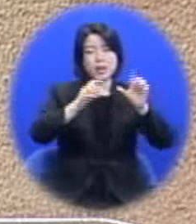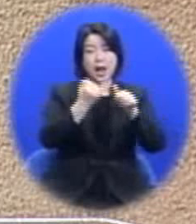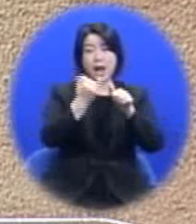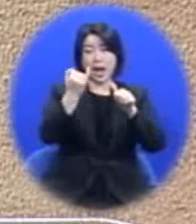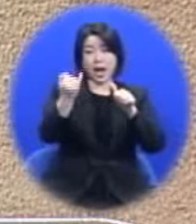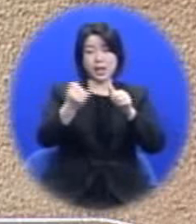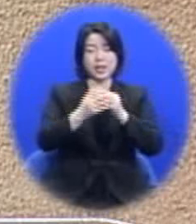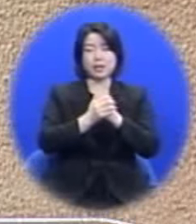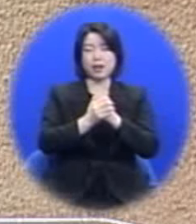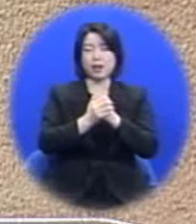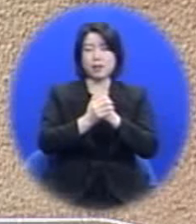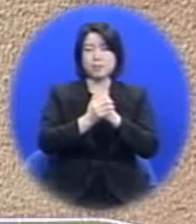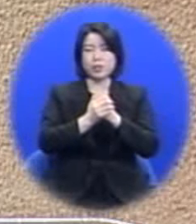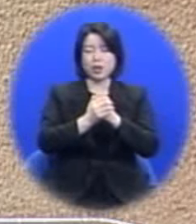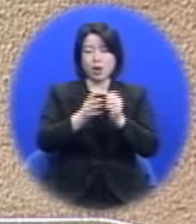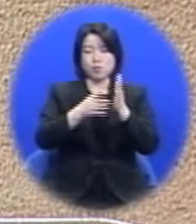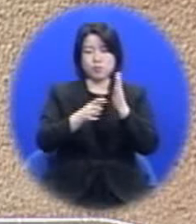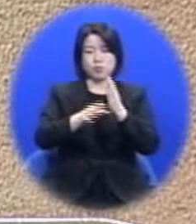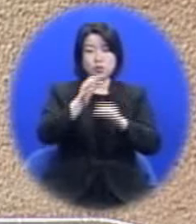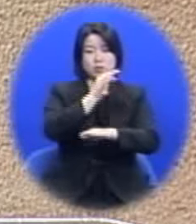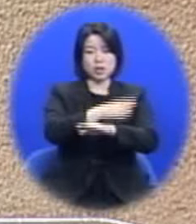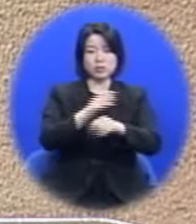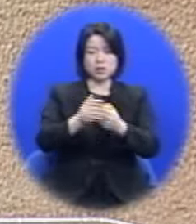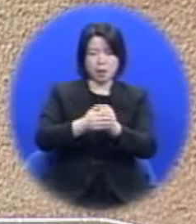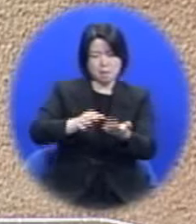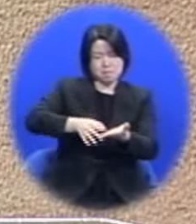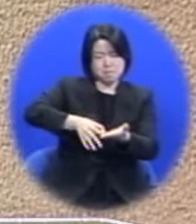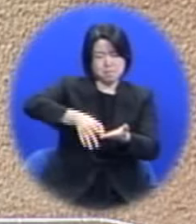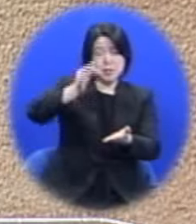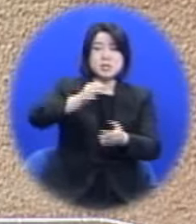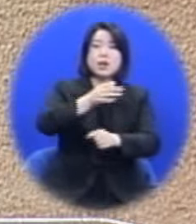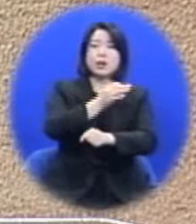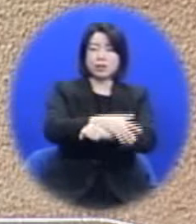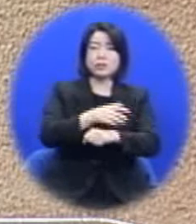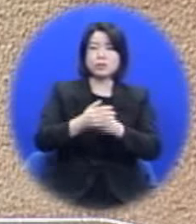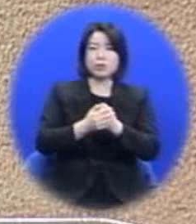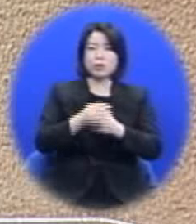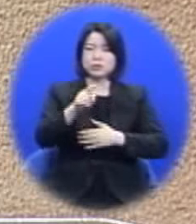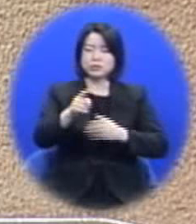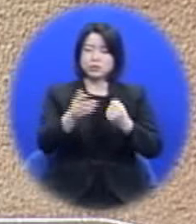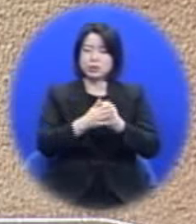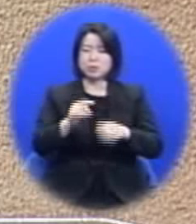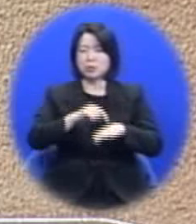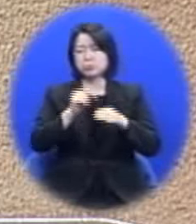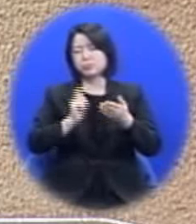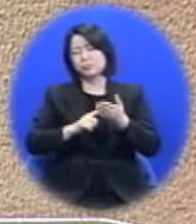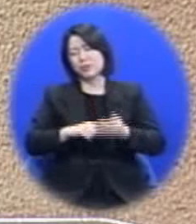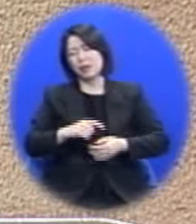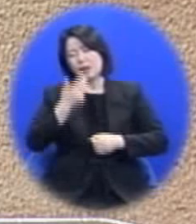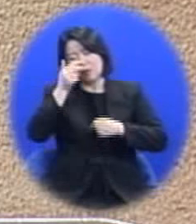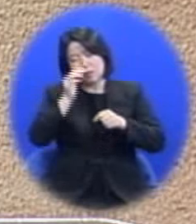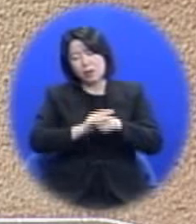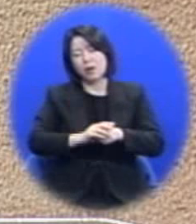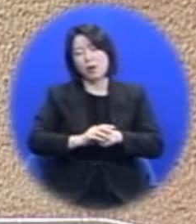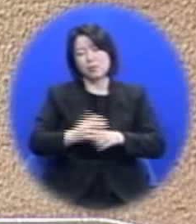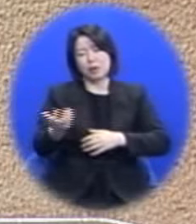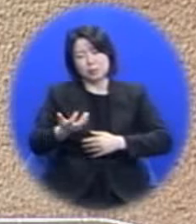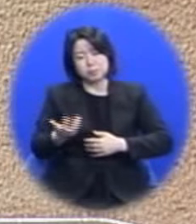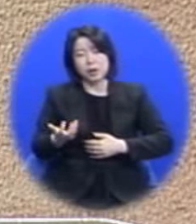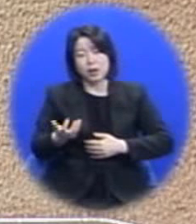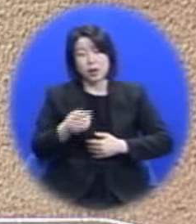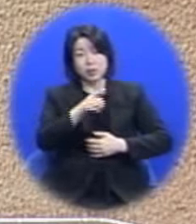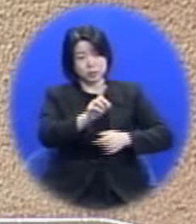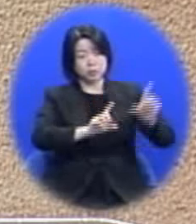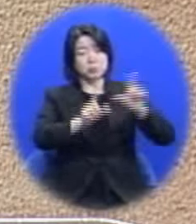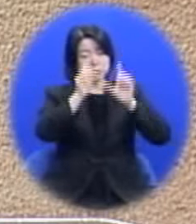아주 바가지를 톡톡에 쓰고 비싼 값을 주고 물건을 사서 그것 때문에 그렇게 속상해하고 억울해 하신 억울해 하는 걸